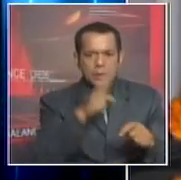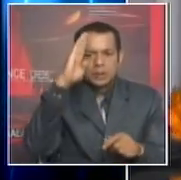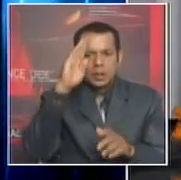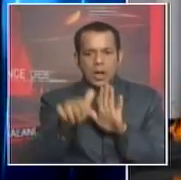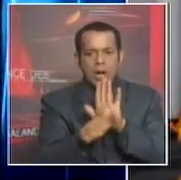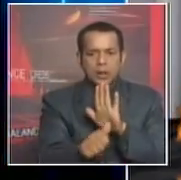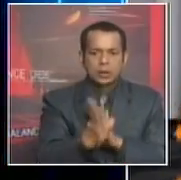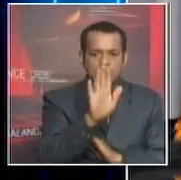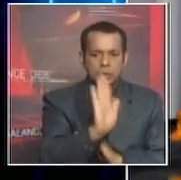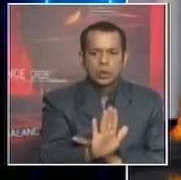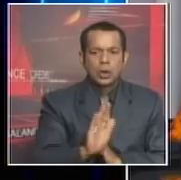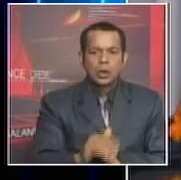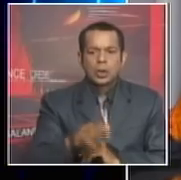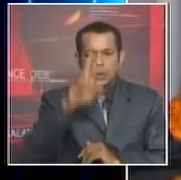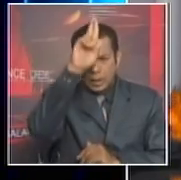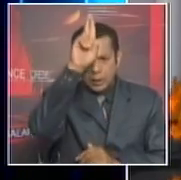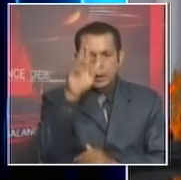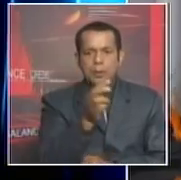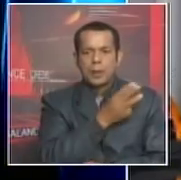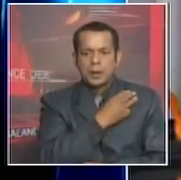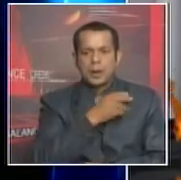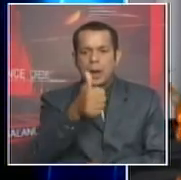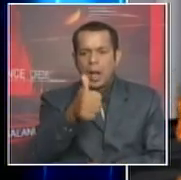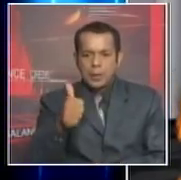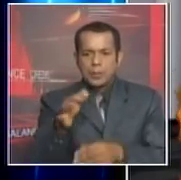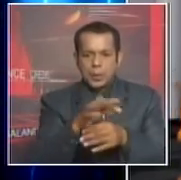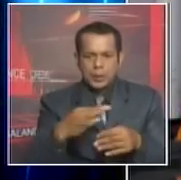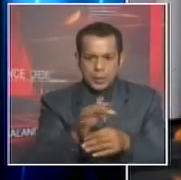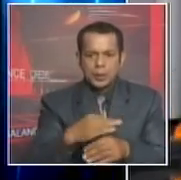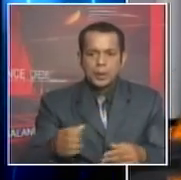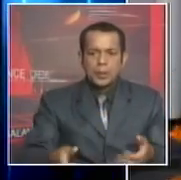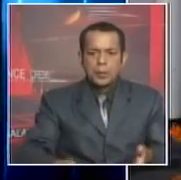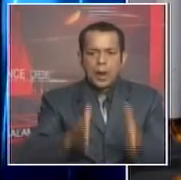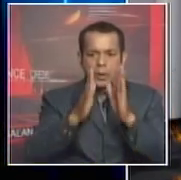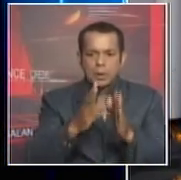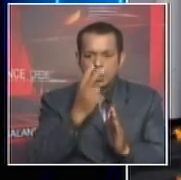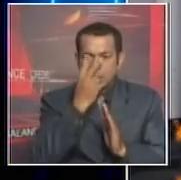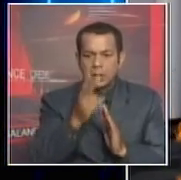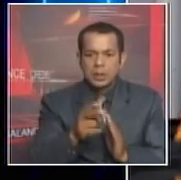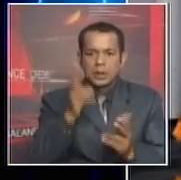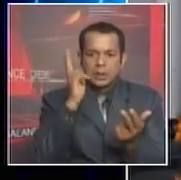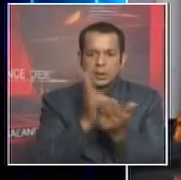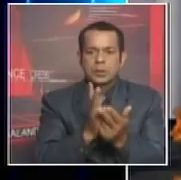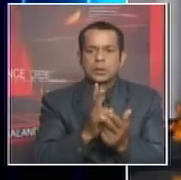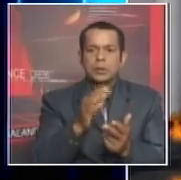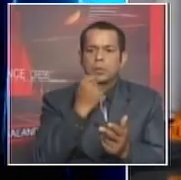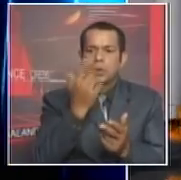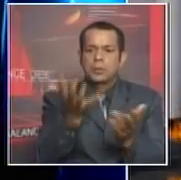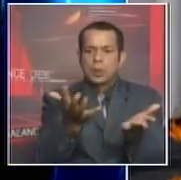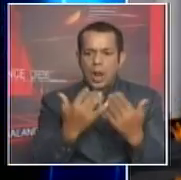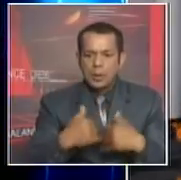अघि बढाइरहेको छ। राजधानीवासीले राम्रा र व्यवस्थित सडक देख्न बिमस्टेक, सार्क जस्ता सम्मेलनलाई